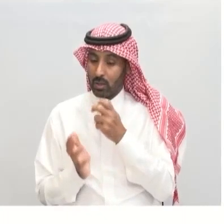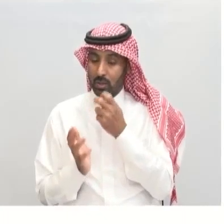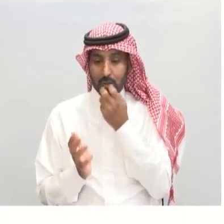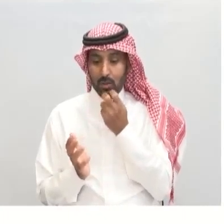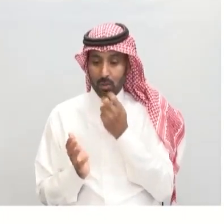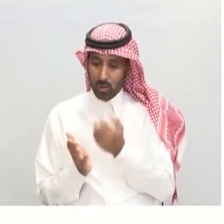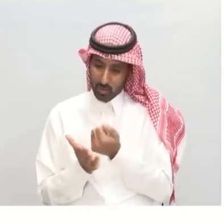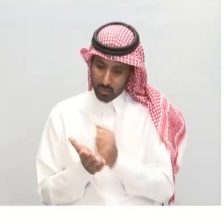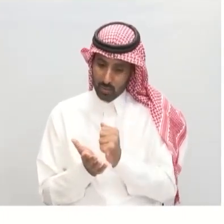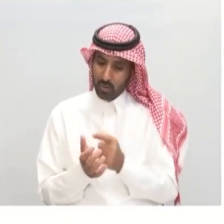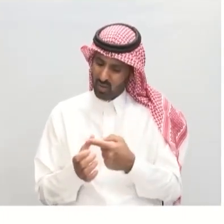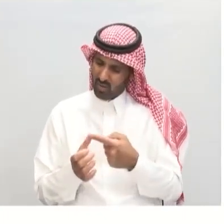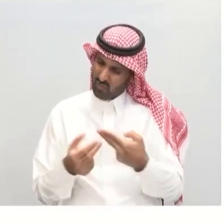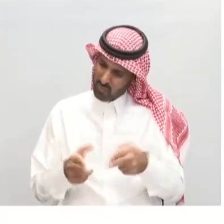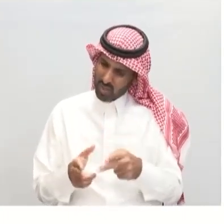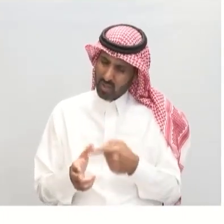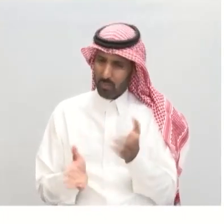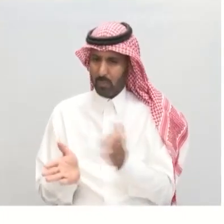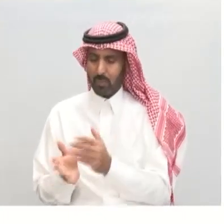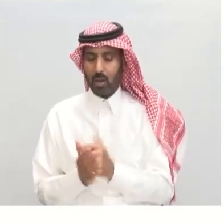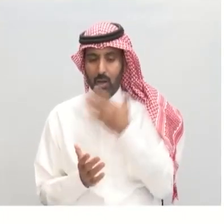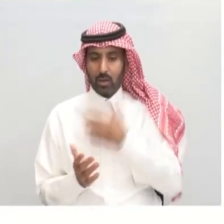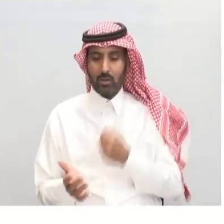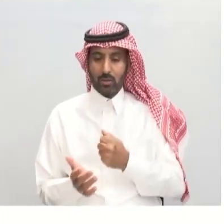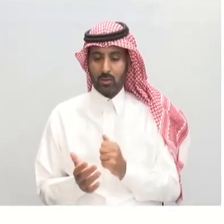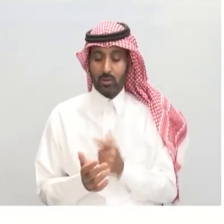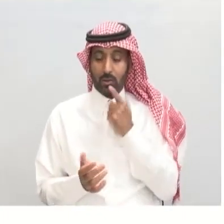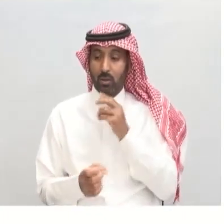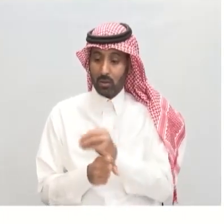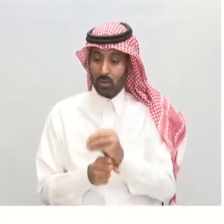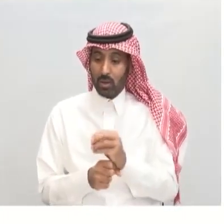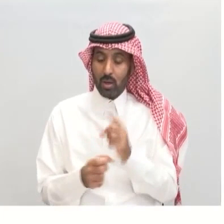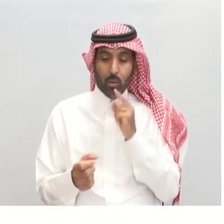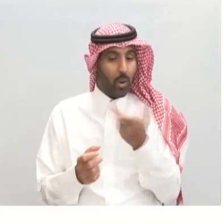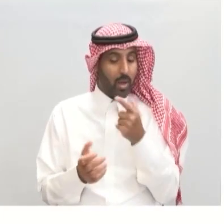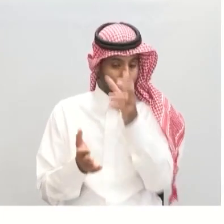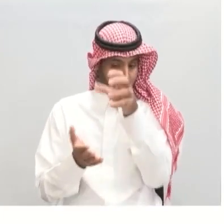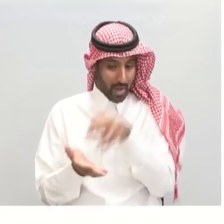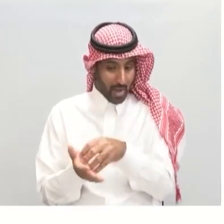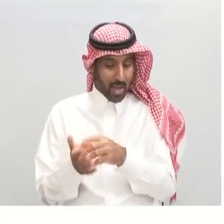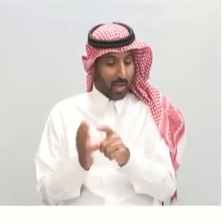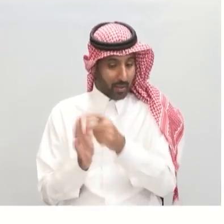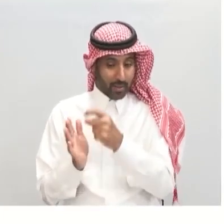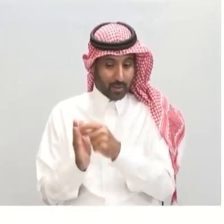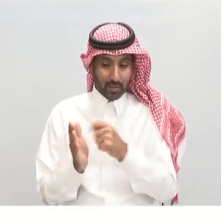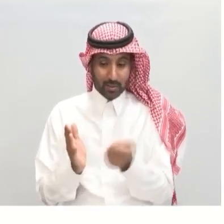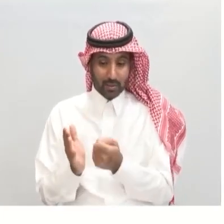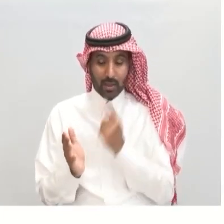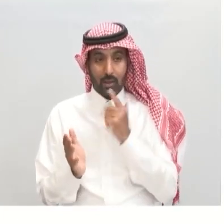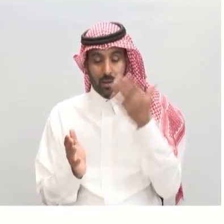اول الامر وكان صلى الله عليه وسلم يخبرهم بموضع الايه من السوره فيكتبون